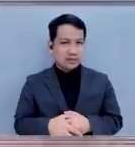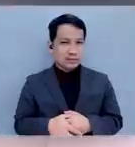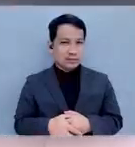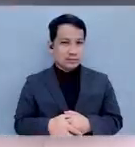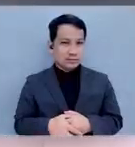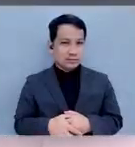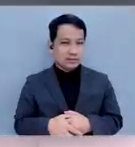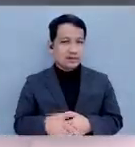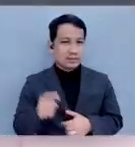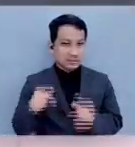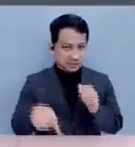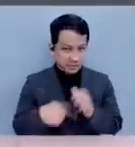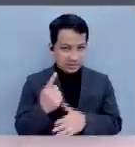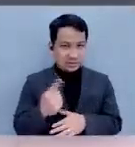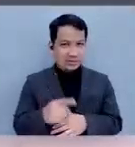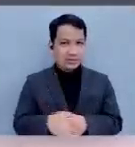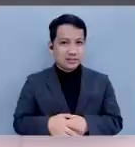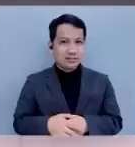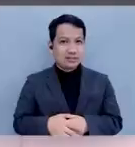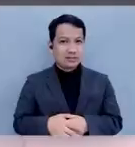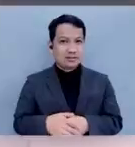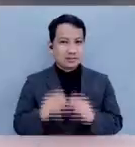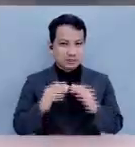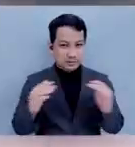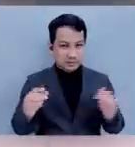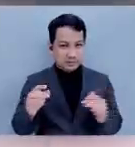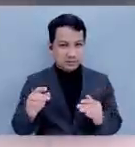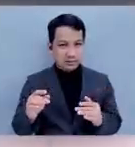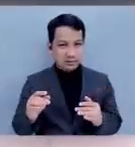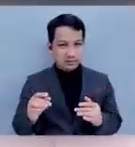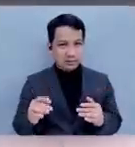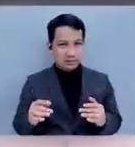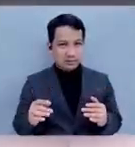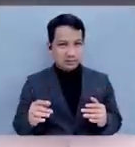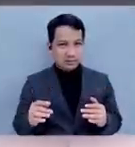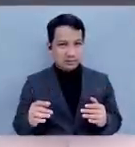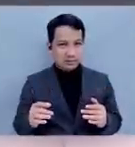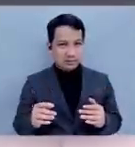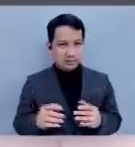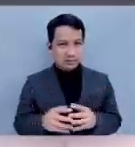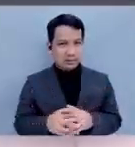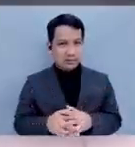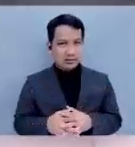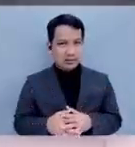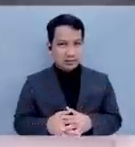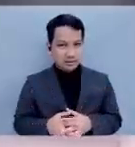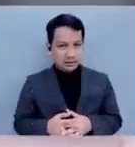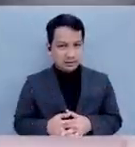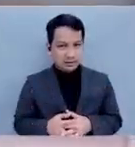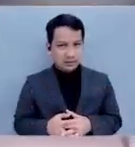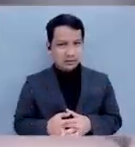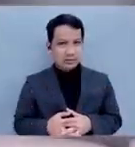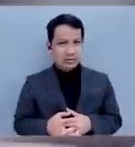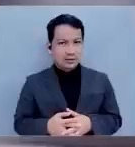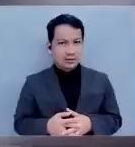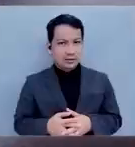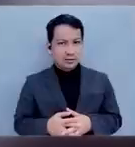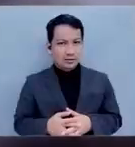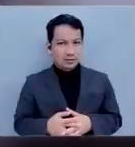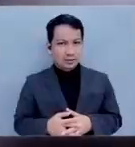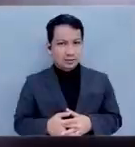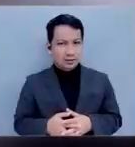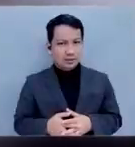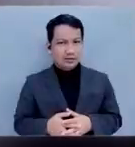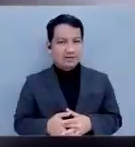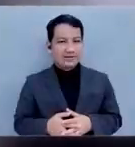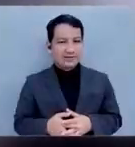pa, Maui! Kaya mo yan! Ano siya sabi mo? Walang hiya ka! May araw ka rin sa akin! Mapubulo ka